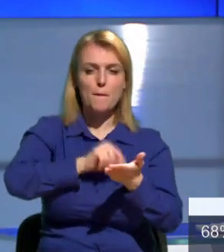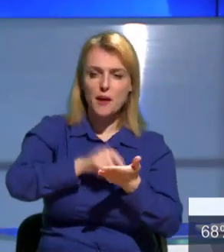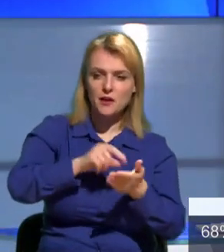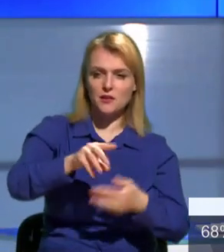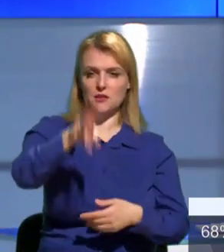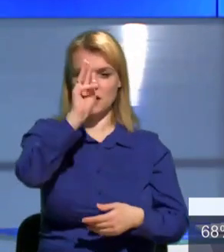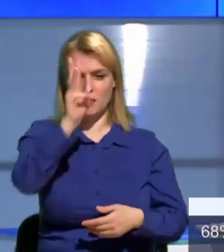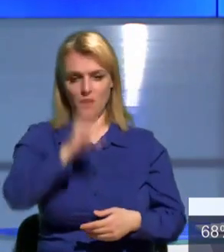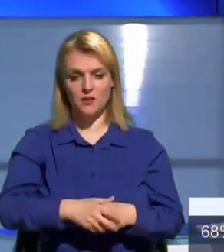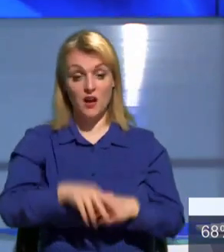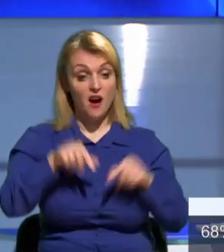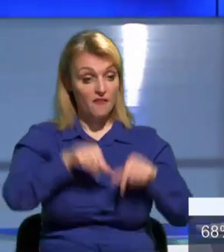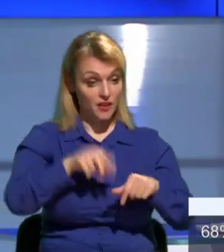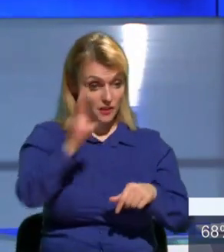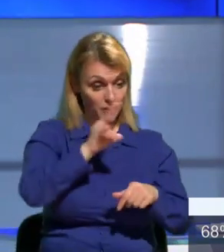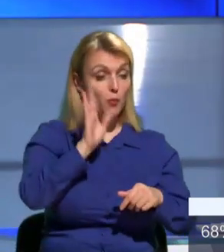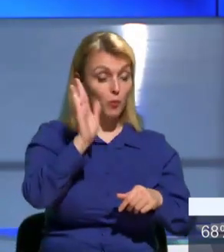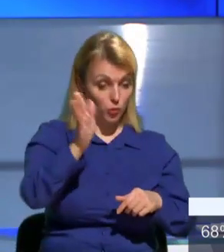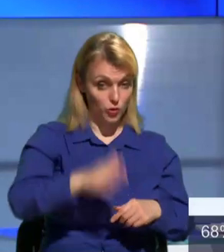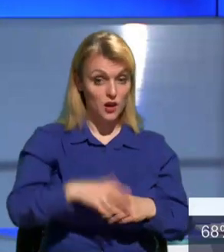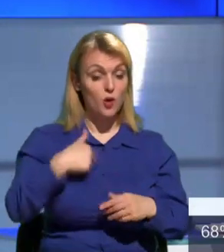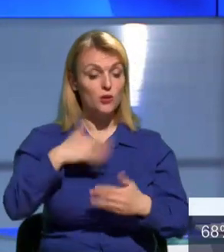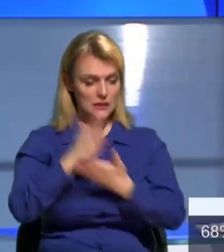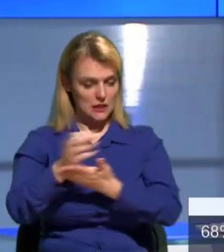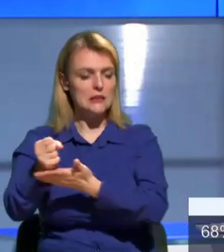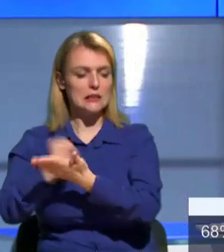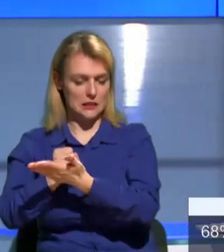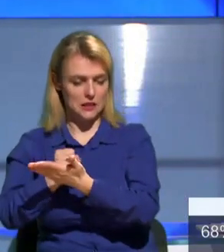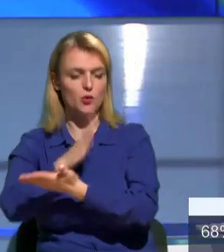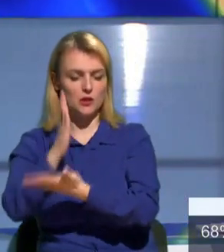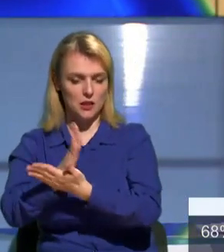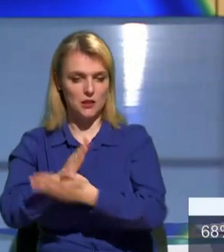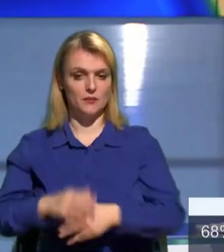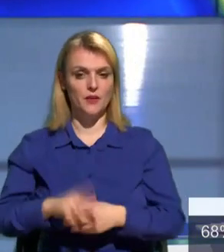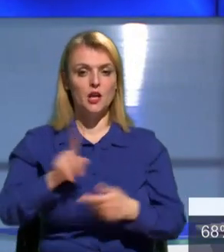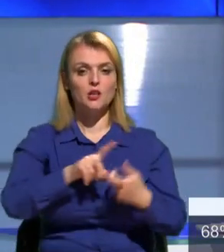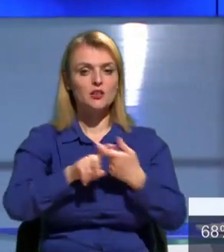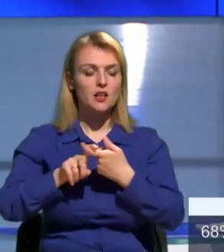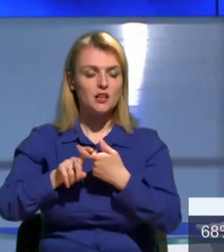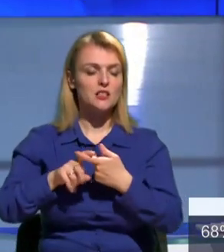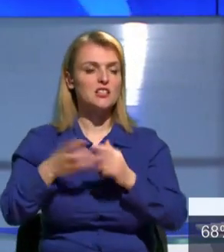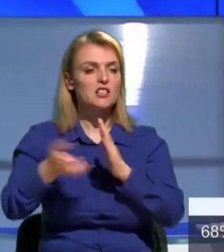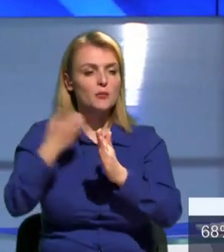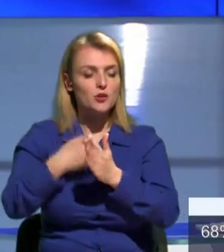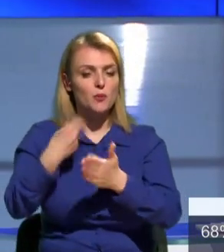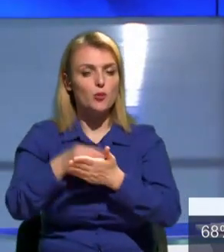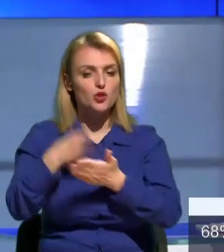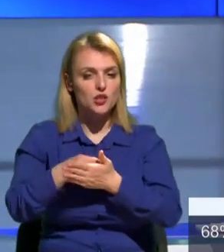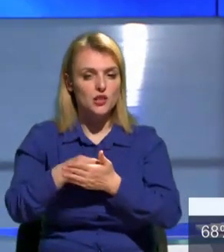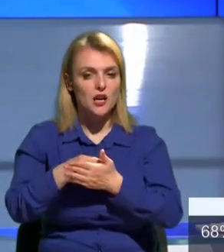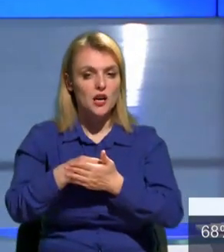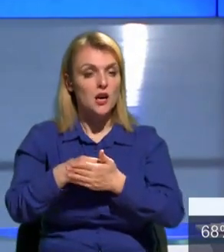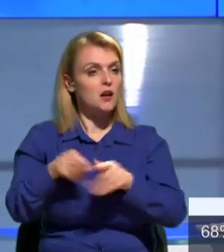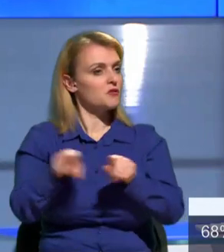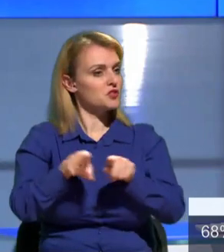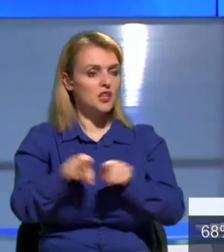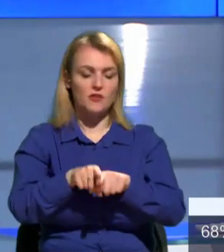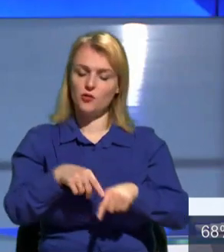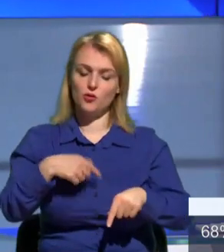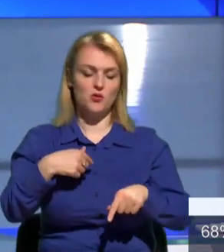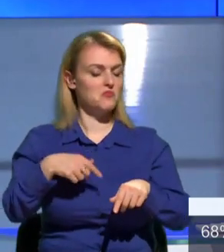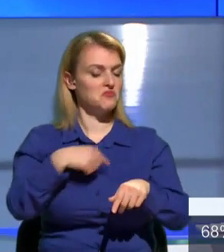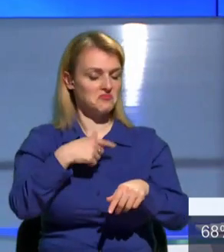luna curentă sunt asigurate. Noi avem rezerve suficiente. Noi chiar și la capitolul deficit bugetar suntem la o cifră mult mai joasă